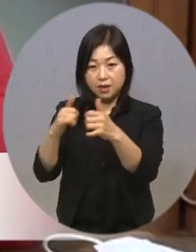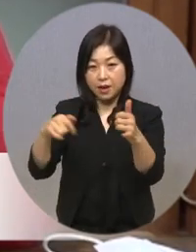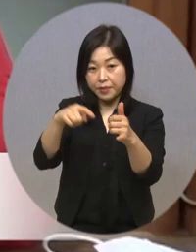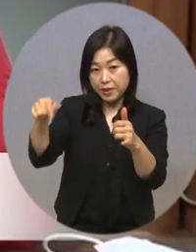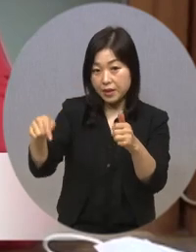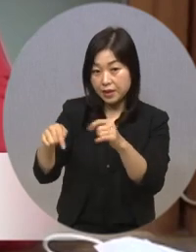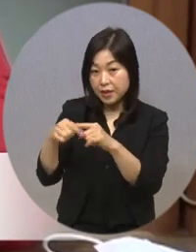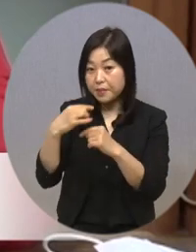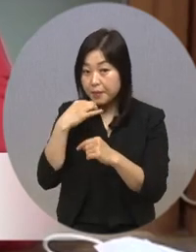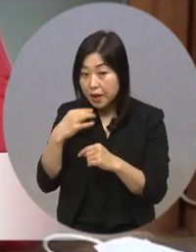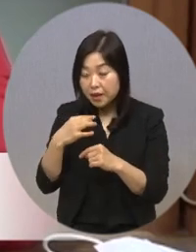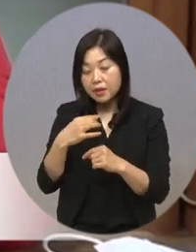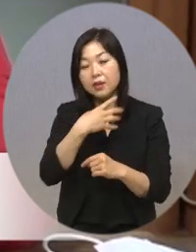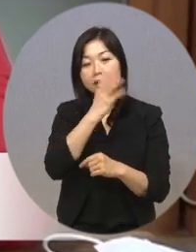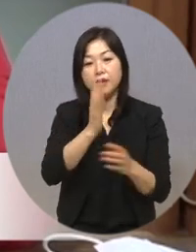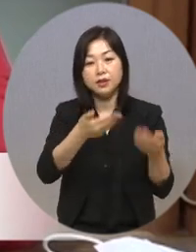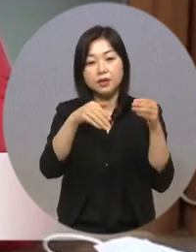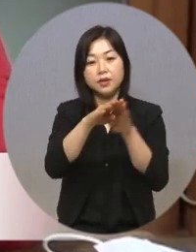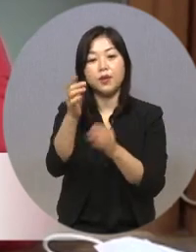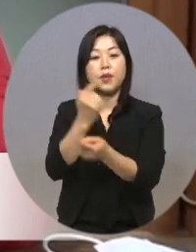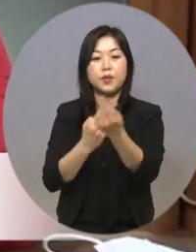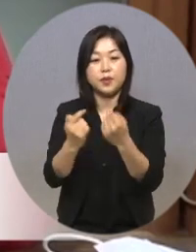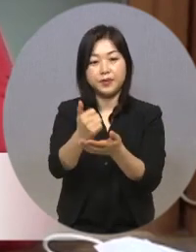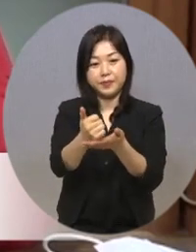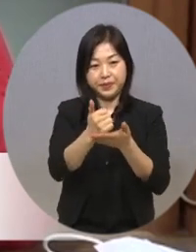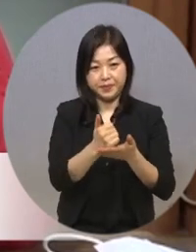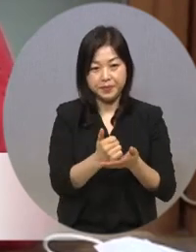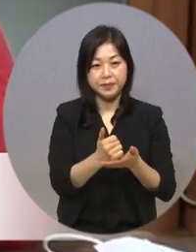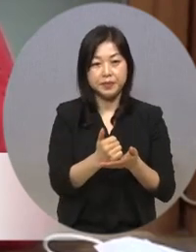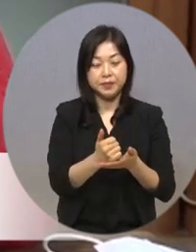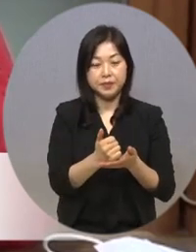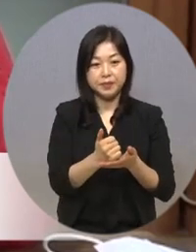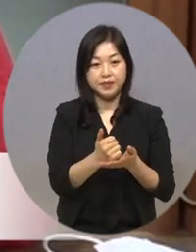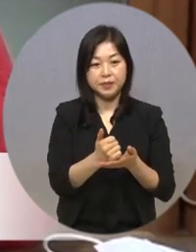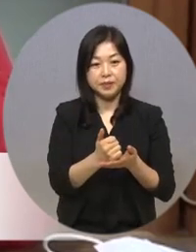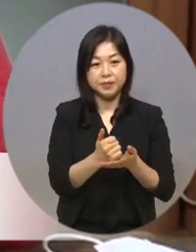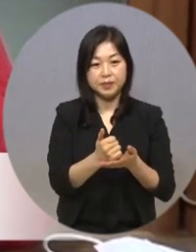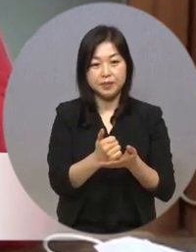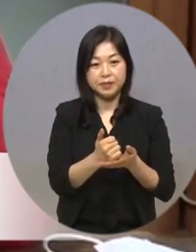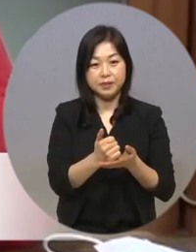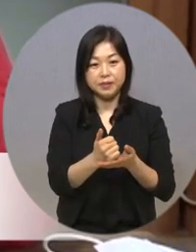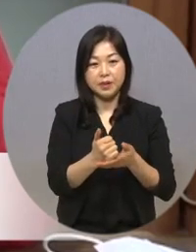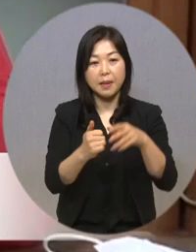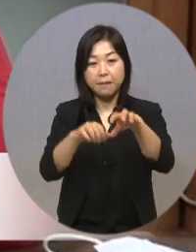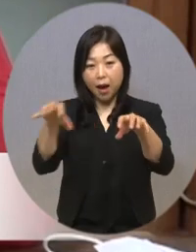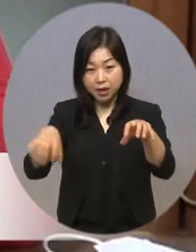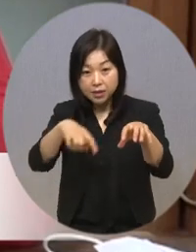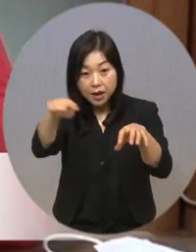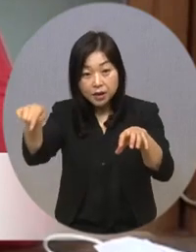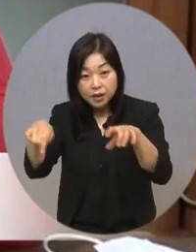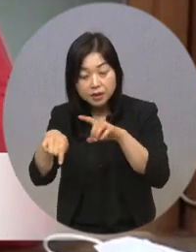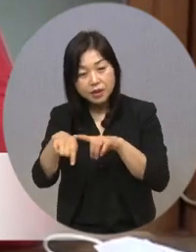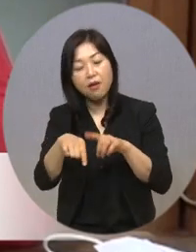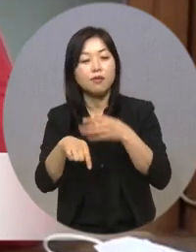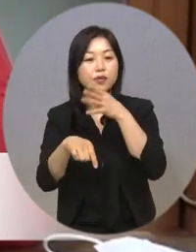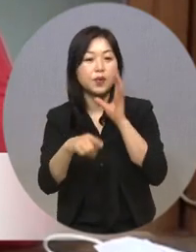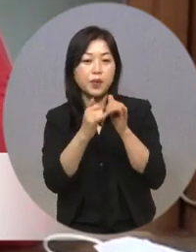주민들만 우리 실버타운에서 모셔가지고 우리 공동 마을 공동체에서 그분들을